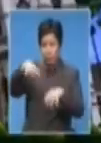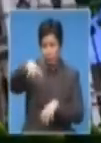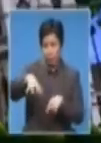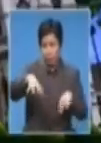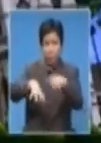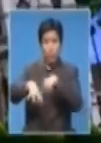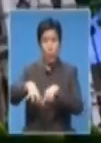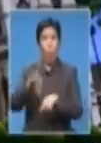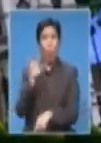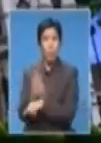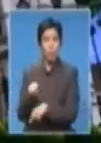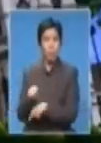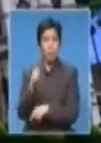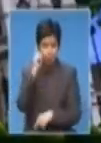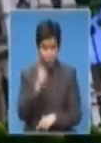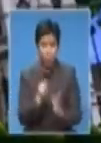ไปตามกฎหมายนะครับอันนี้ก็